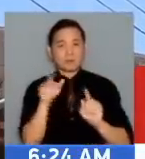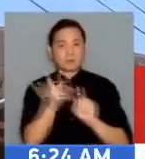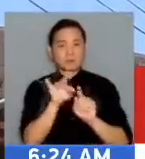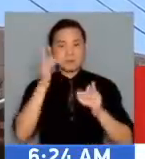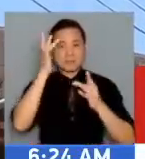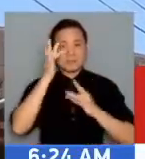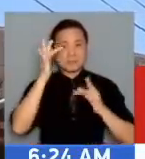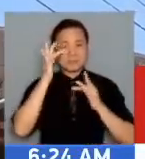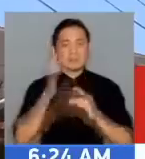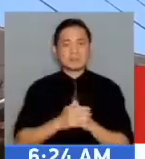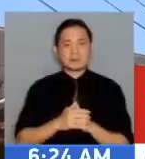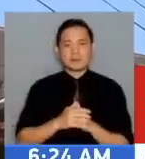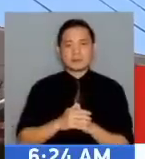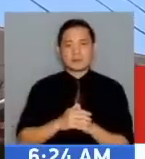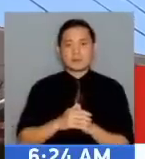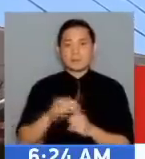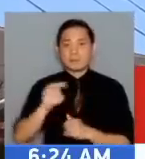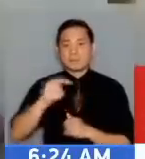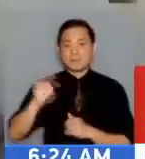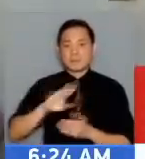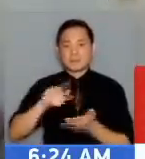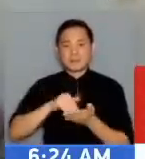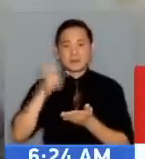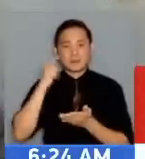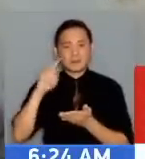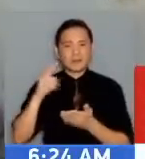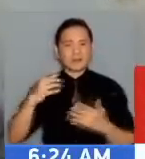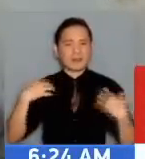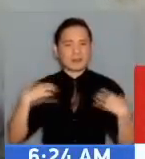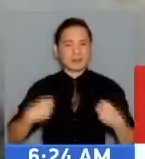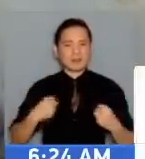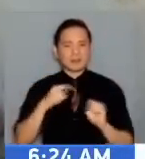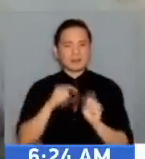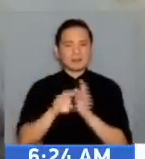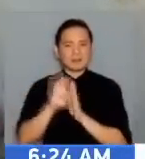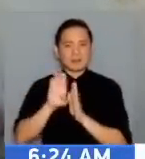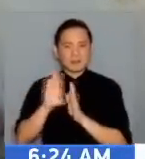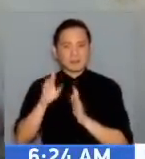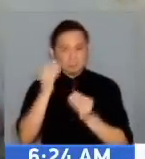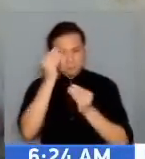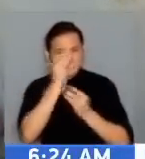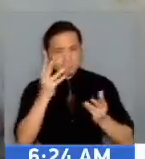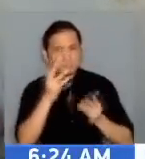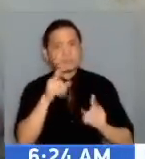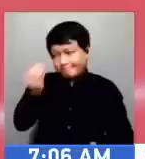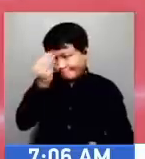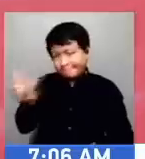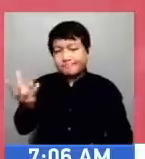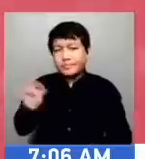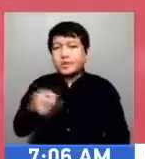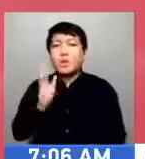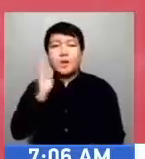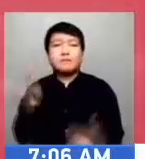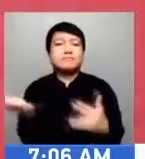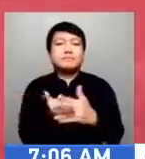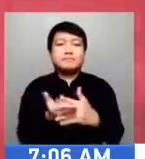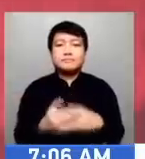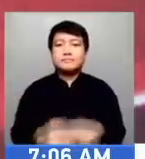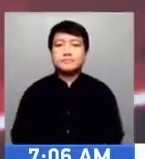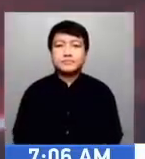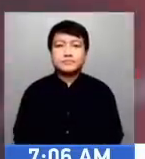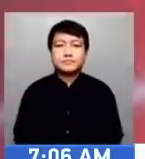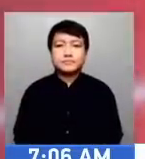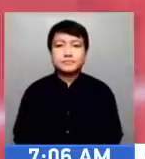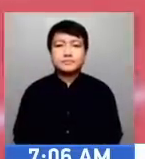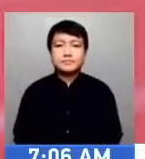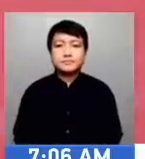Metro Manila Center for Health Development na ayusin ang mga pasilidad, pati na ang supply ng tubig sa piitan. 18 residente